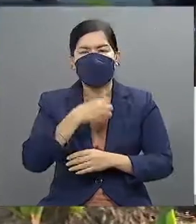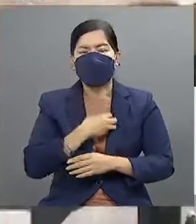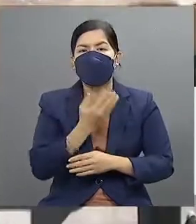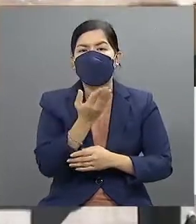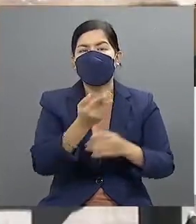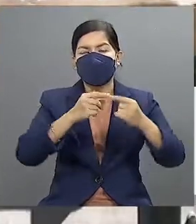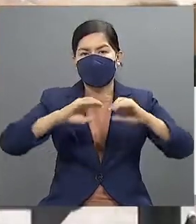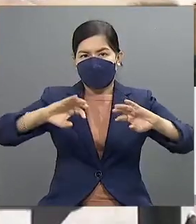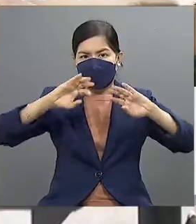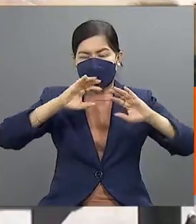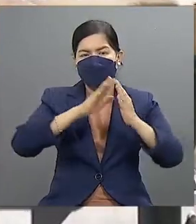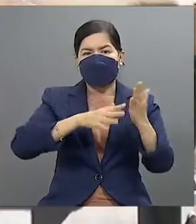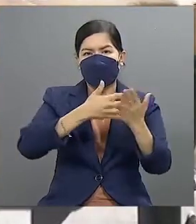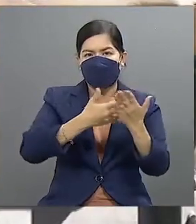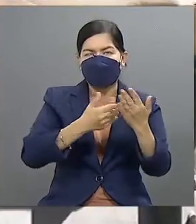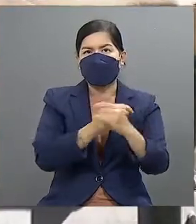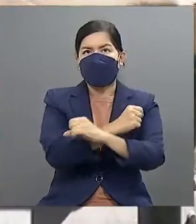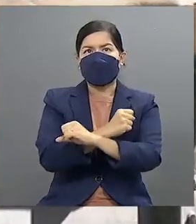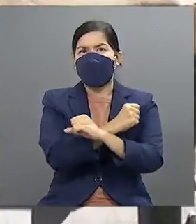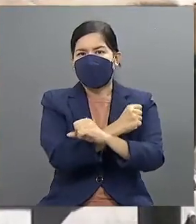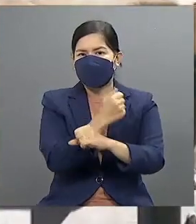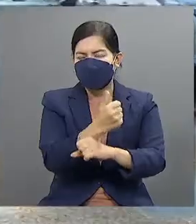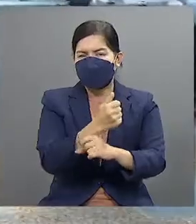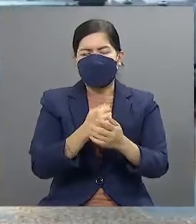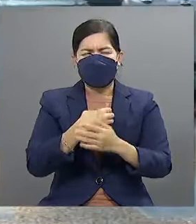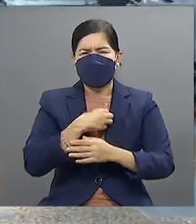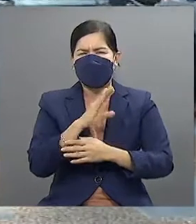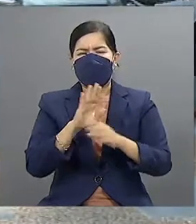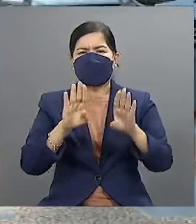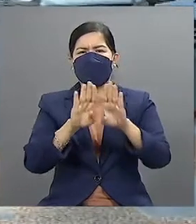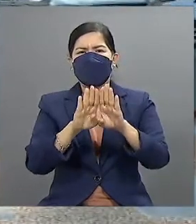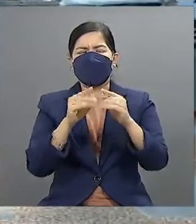ดนอกจากนี้นะคะไม่อยากเห็นการปิดประเทศอีกเพราะว่ากลัวตกงานค่ะ